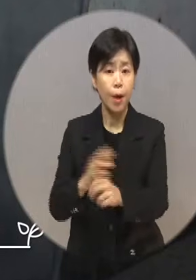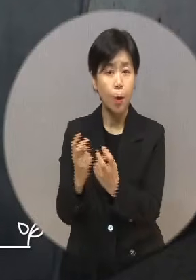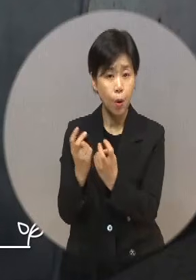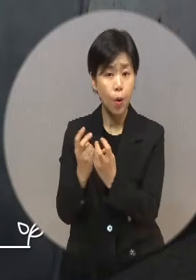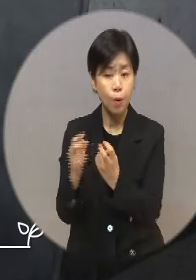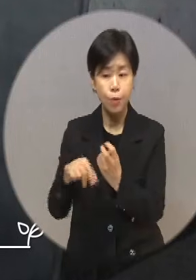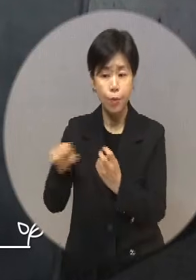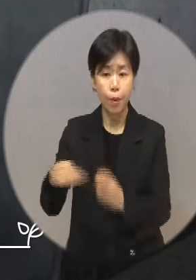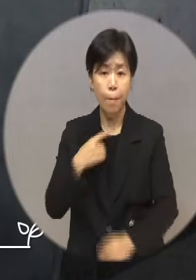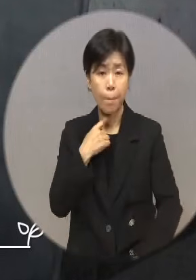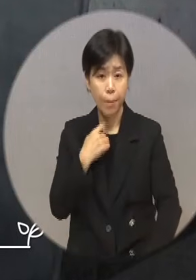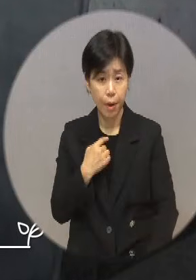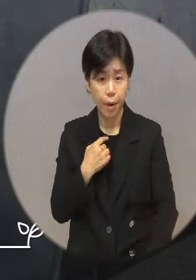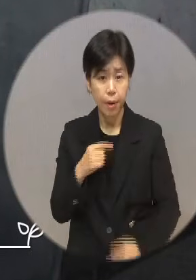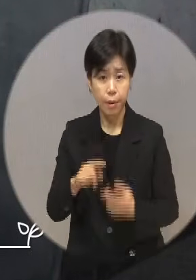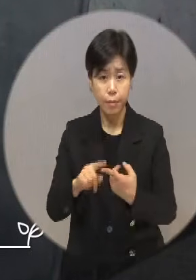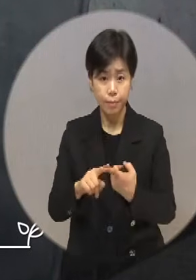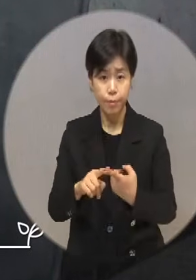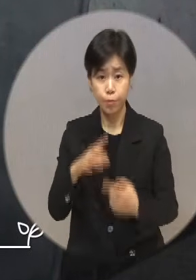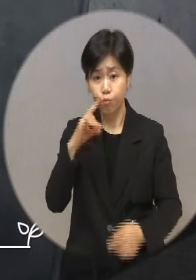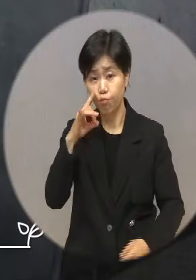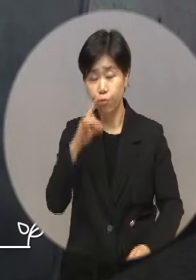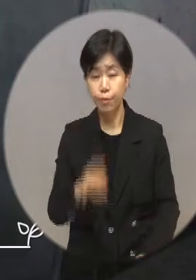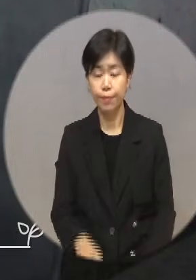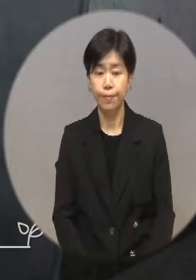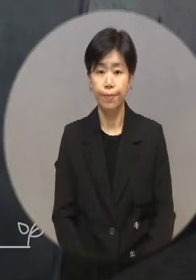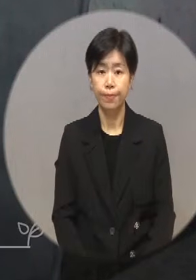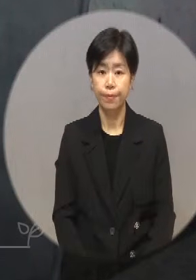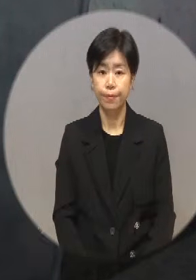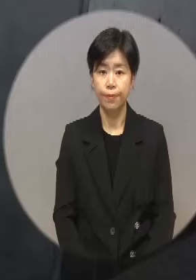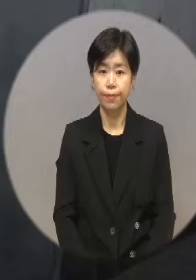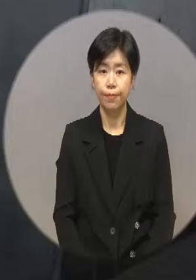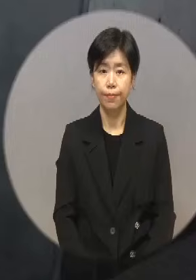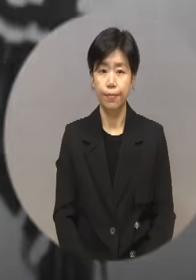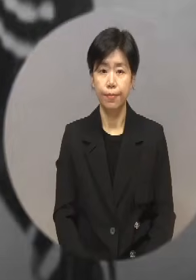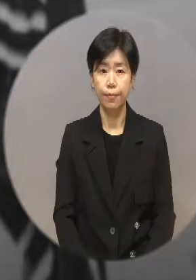어떻게 이뤘는가를 좀 확인하고 싶었습니다.